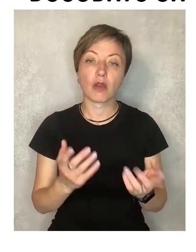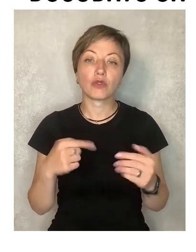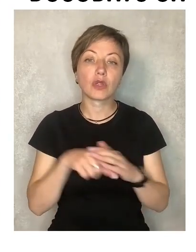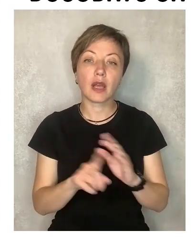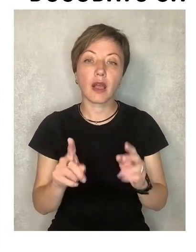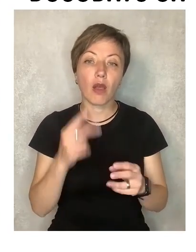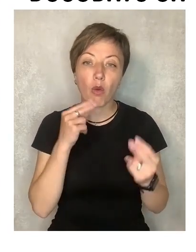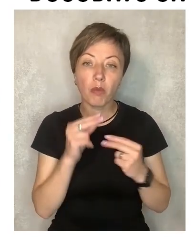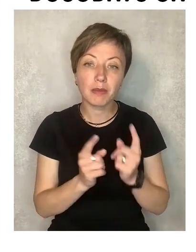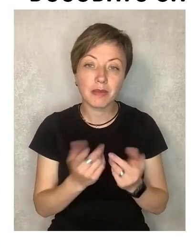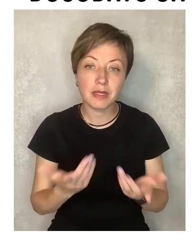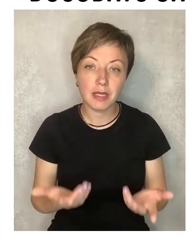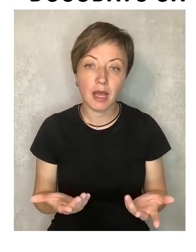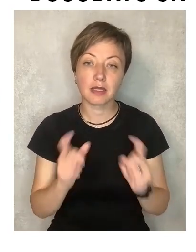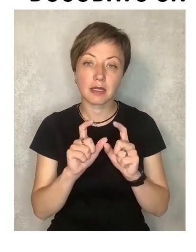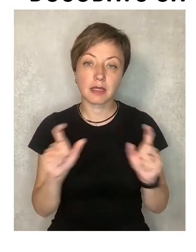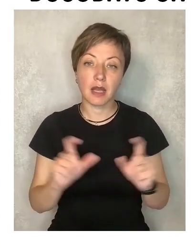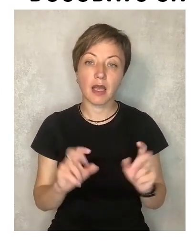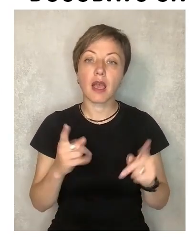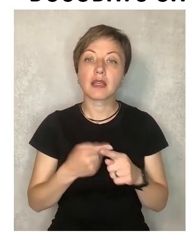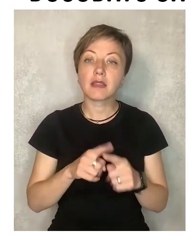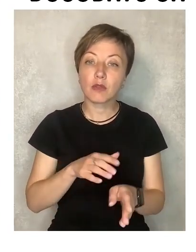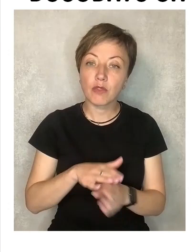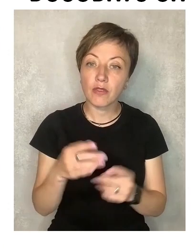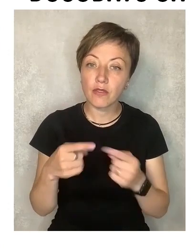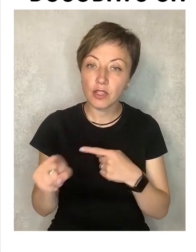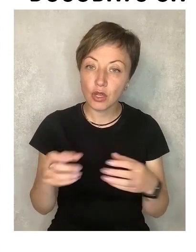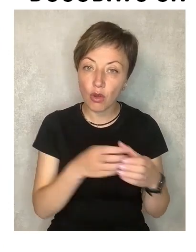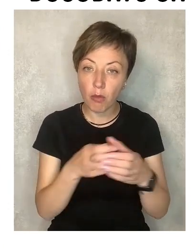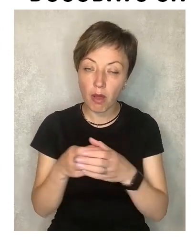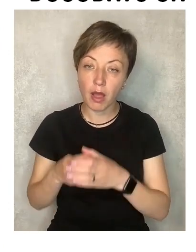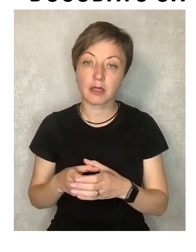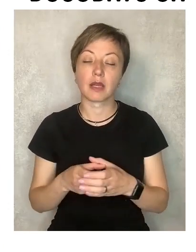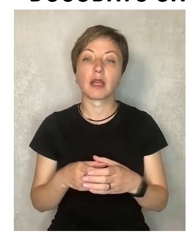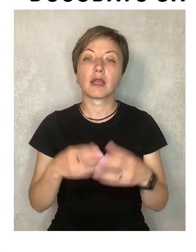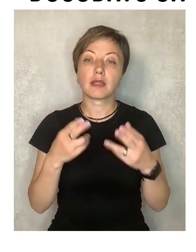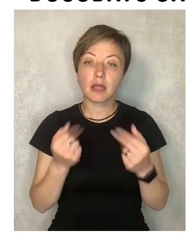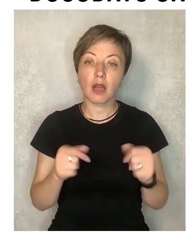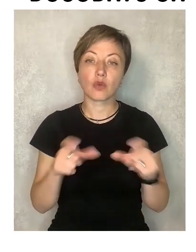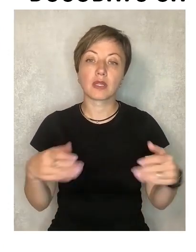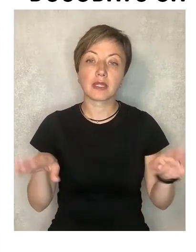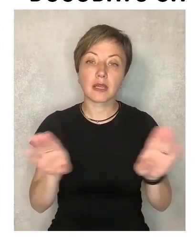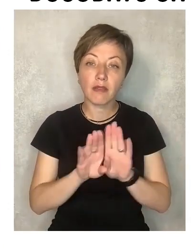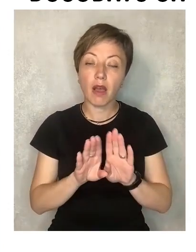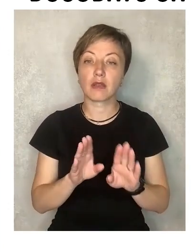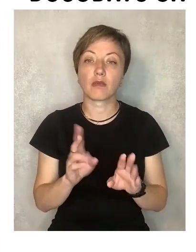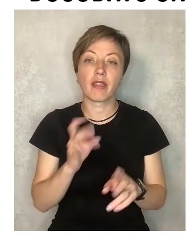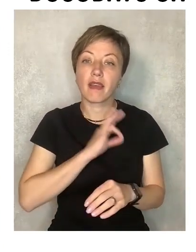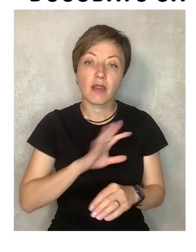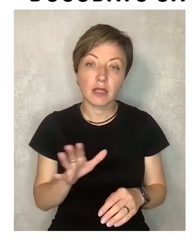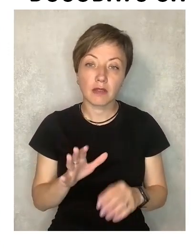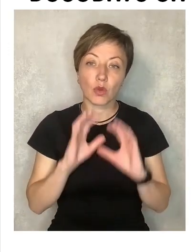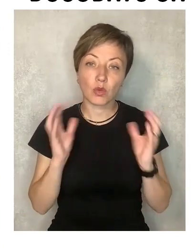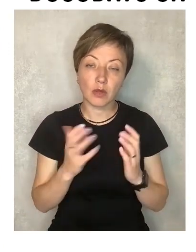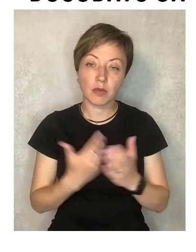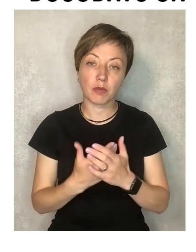оптимізація мережі закладів, наприклад, як це відбувається в інших громадах. Так, школи закриваються, бо неефективно утримувати там